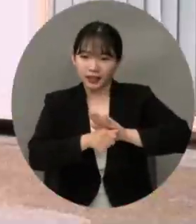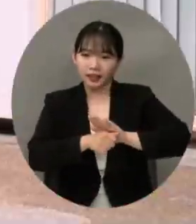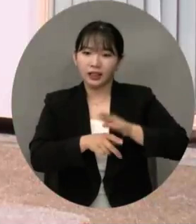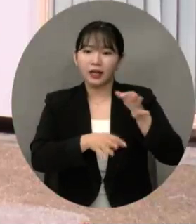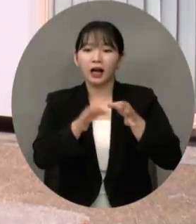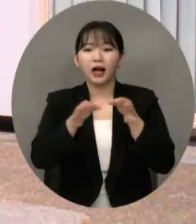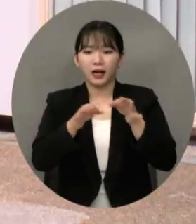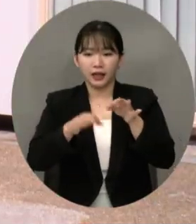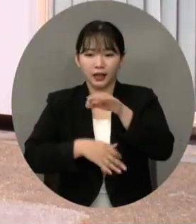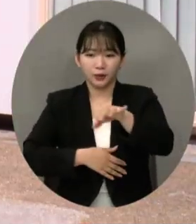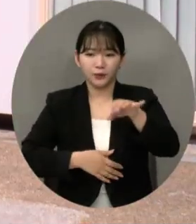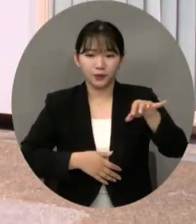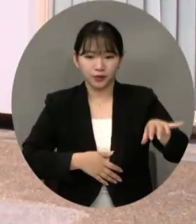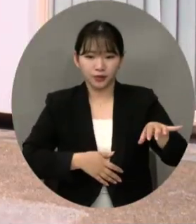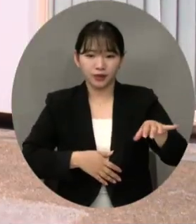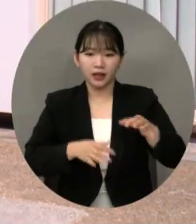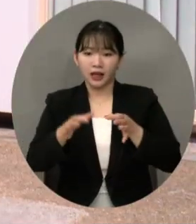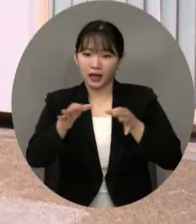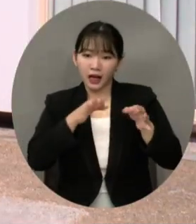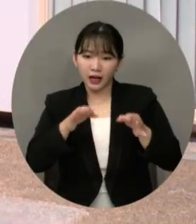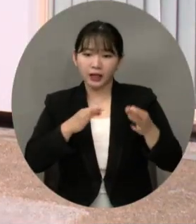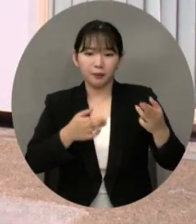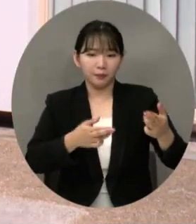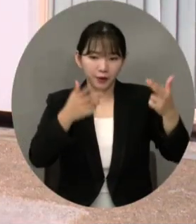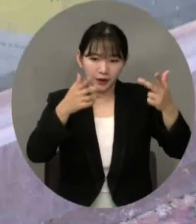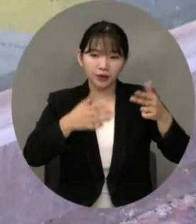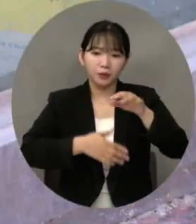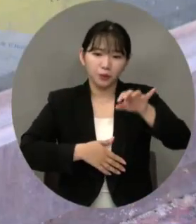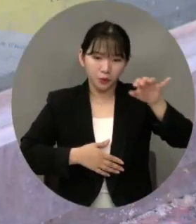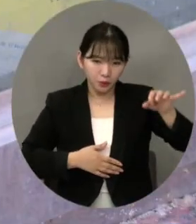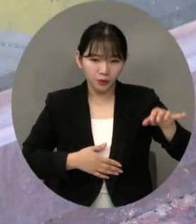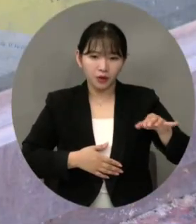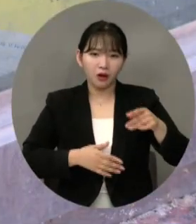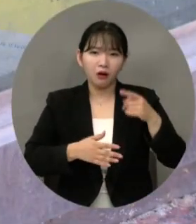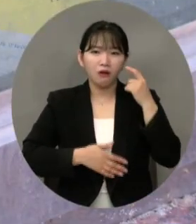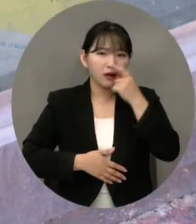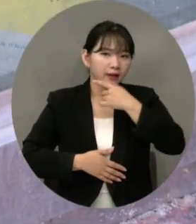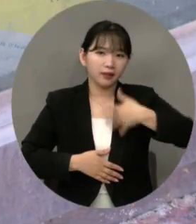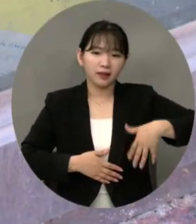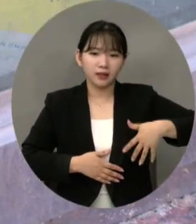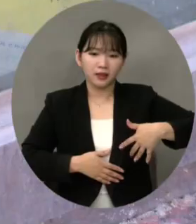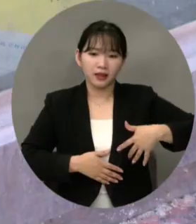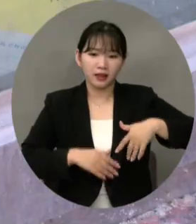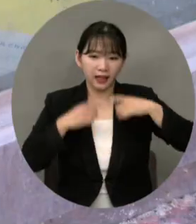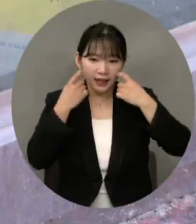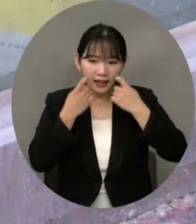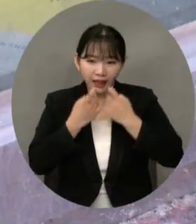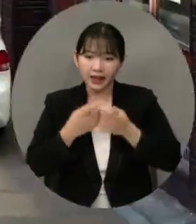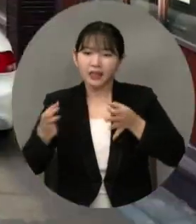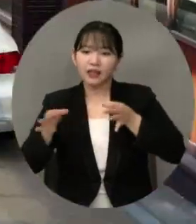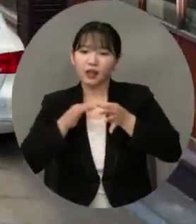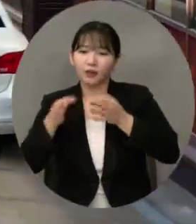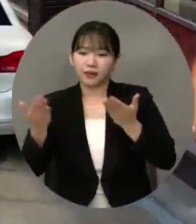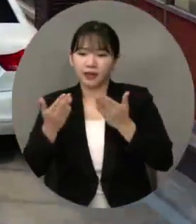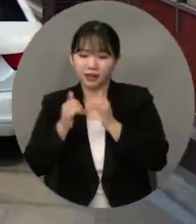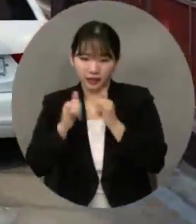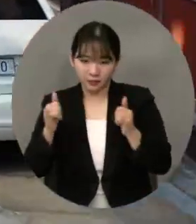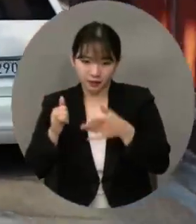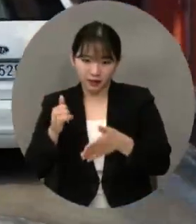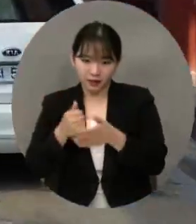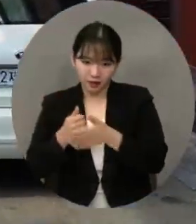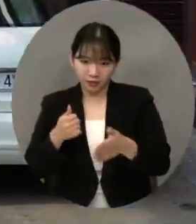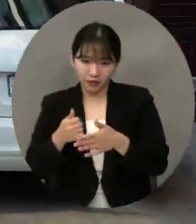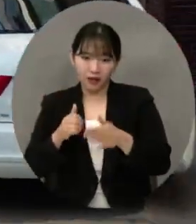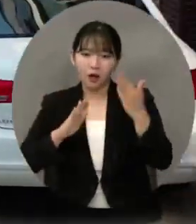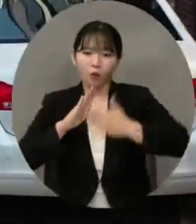지역의 점포들이잖아요. 상업 시설의 공점포라든가 이런 부분들이 파악이 안 돼 있고 민간 또 영업 시설이기 때문에 그걸